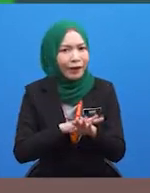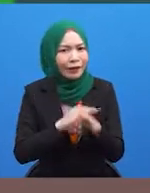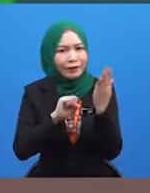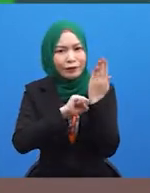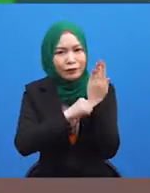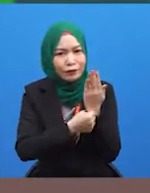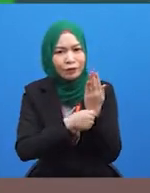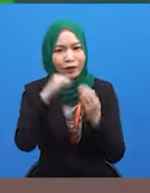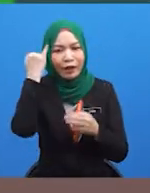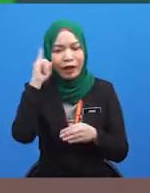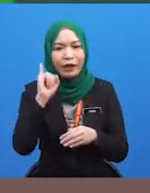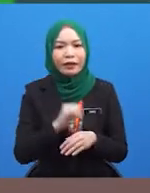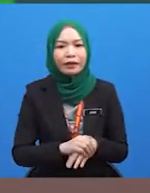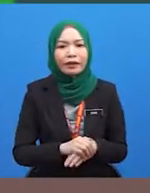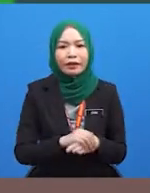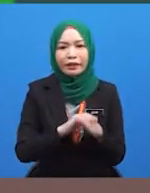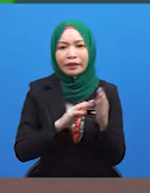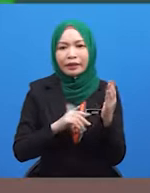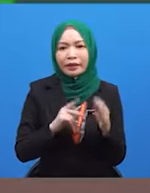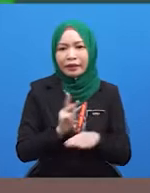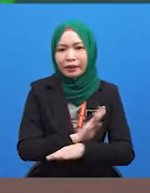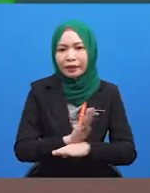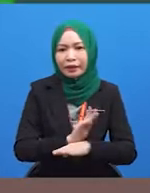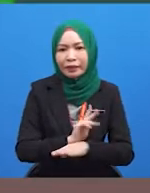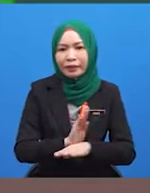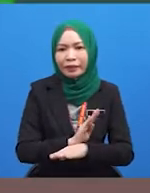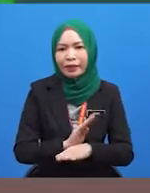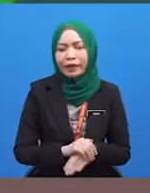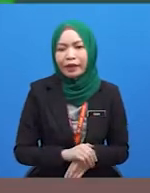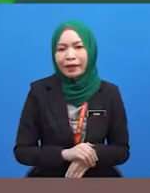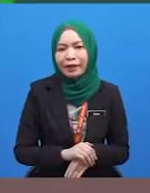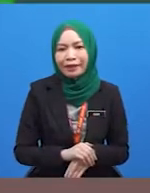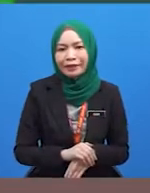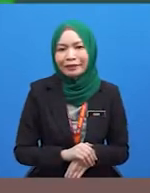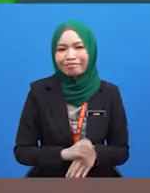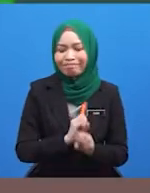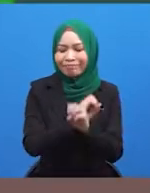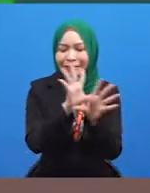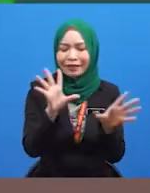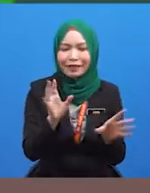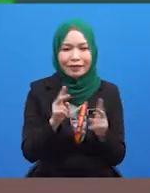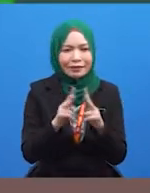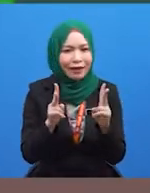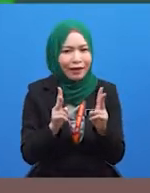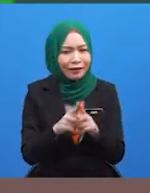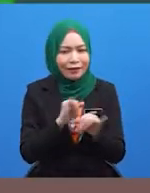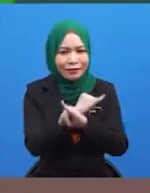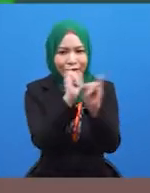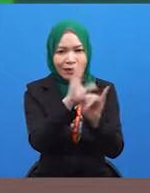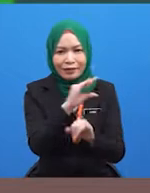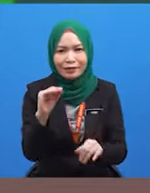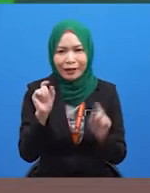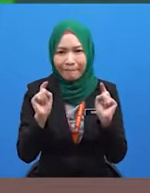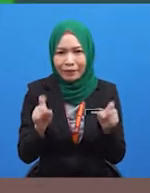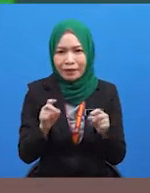idea perniagaan yang boleh kita gunakan. Penerangan Cik Wan sungguh jelas dan sudah pasti